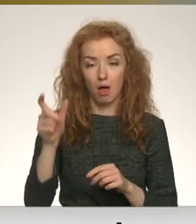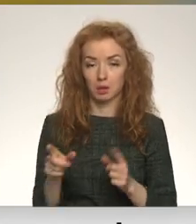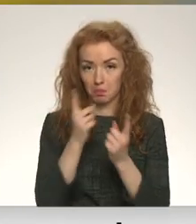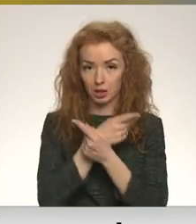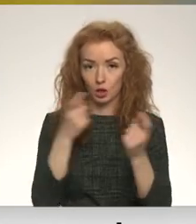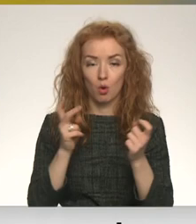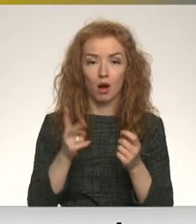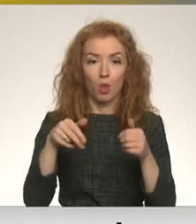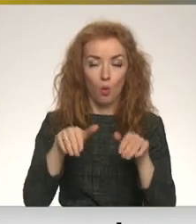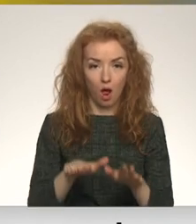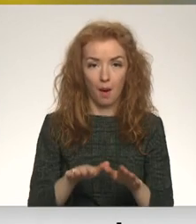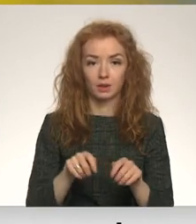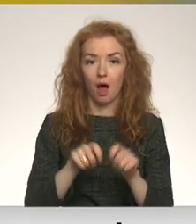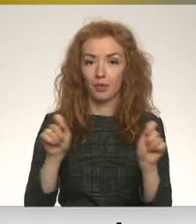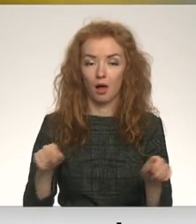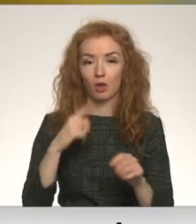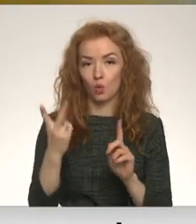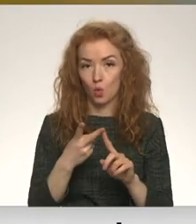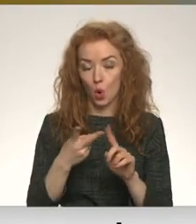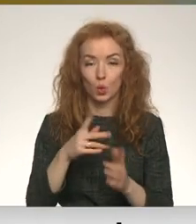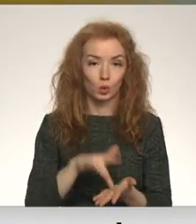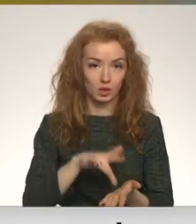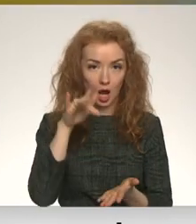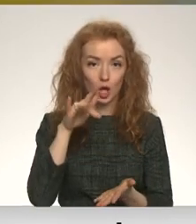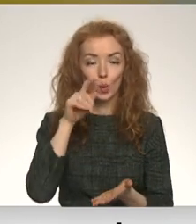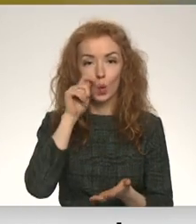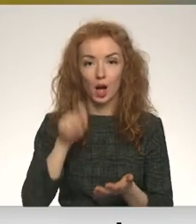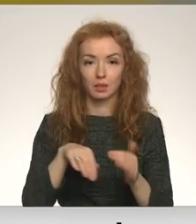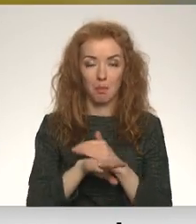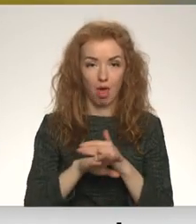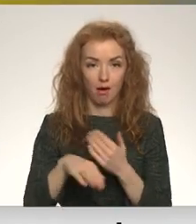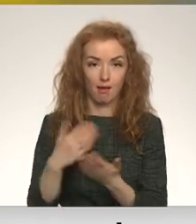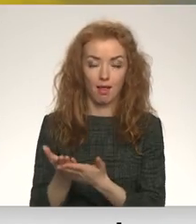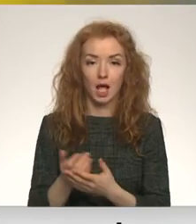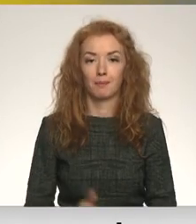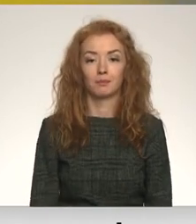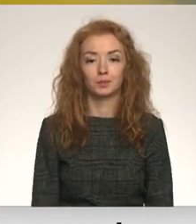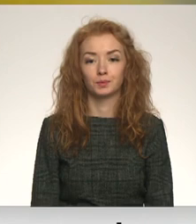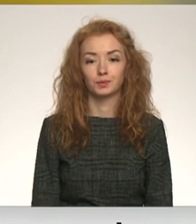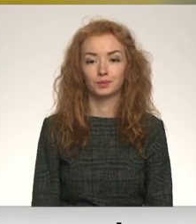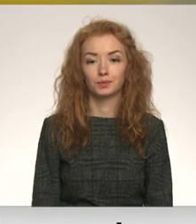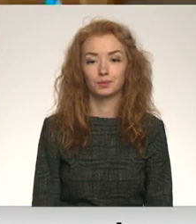ka pieņemts lēmums atvērt vēl vienu atbalsta centru Ukrainas bēgļiem. Lūk viņa teiktais.